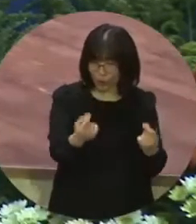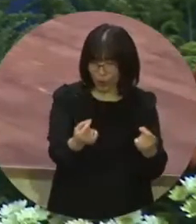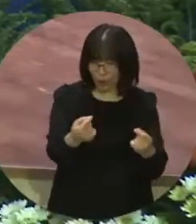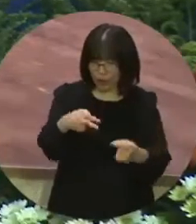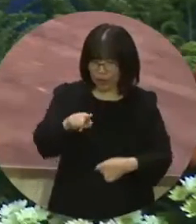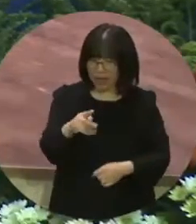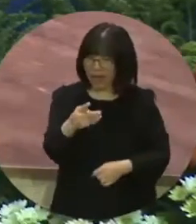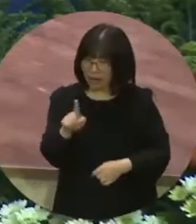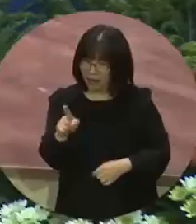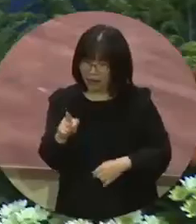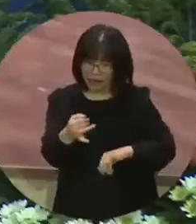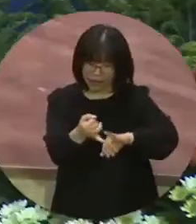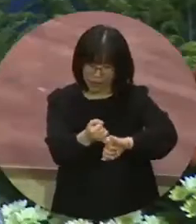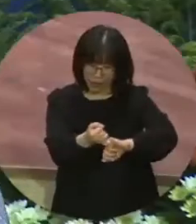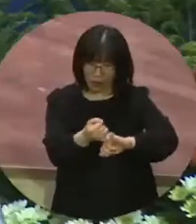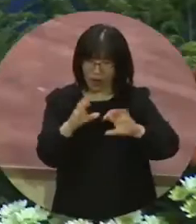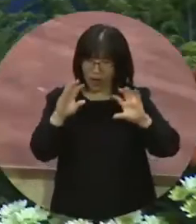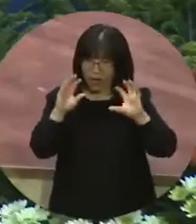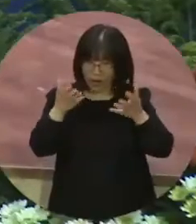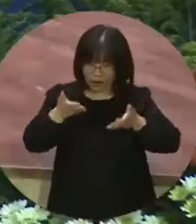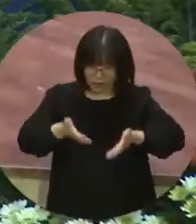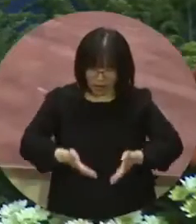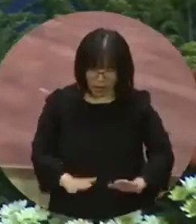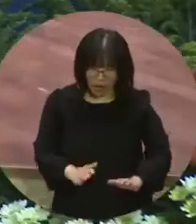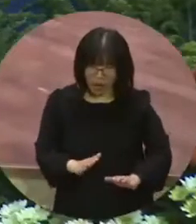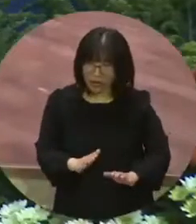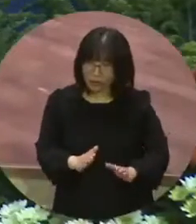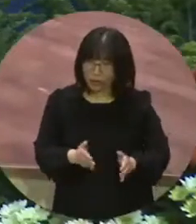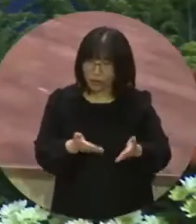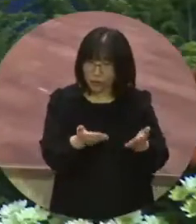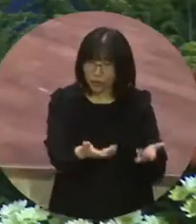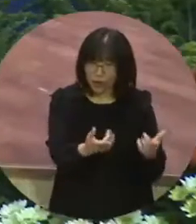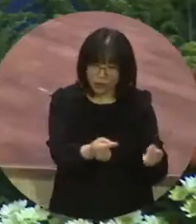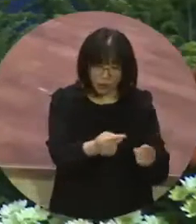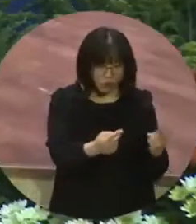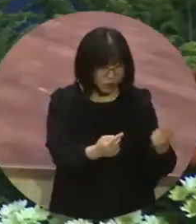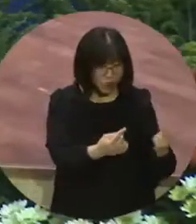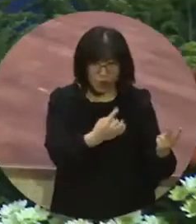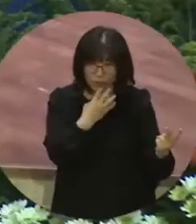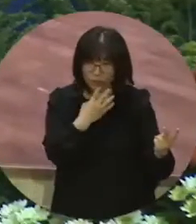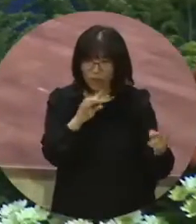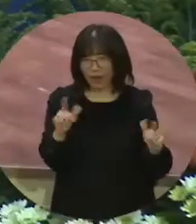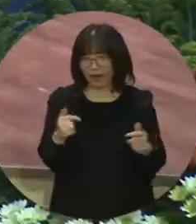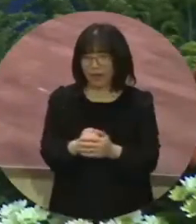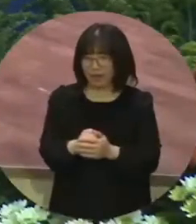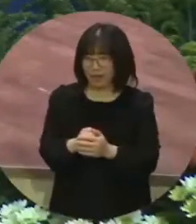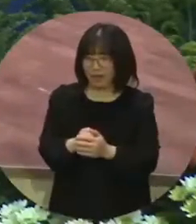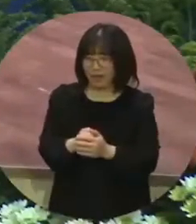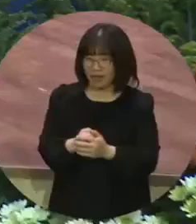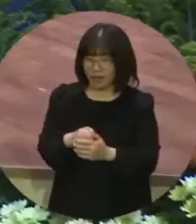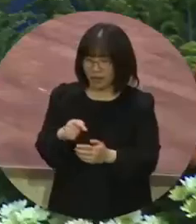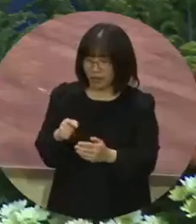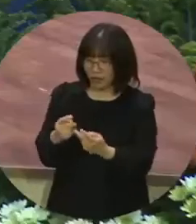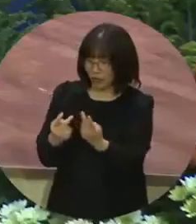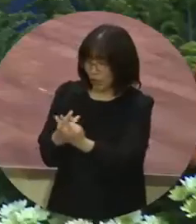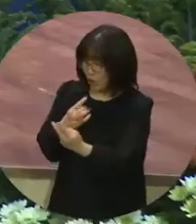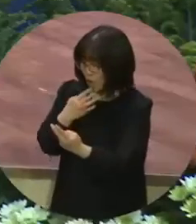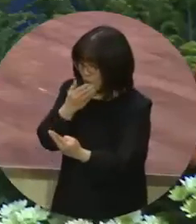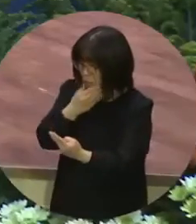이 사건을 이 두 분에게만 적용된다면 우리가 여기 예외들이면 이거 읽을 필요가 뭐